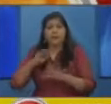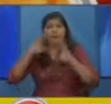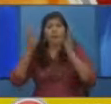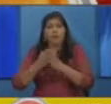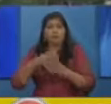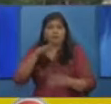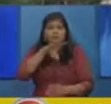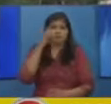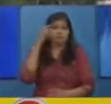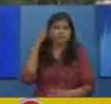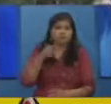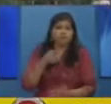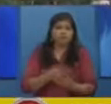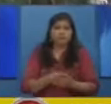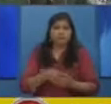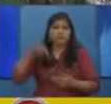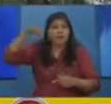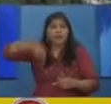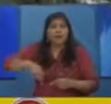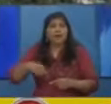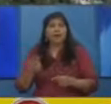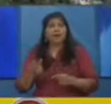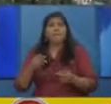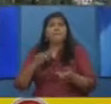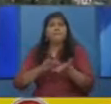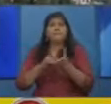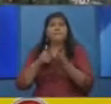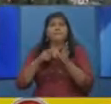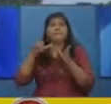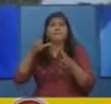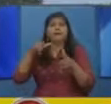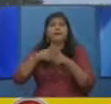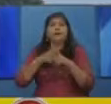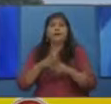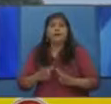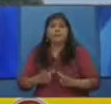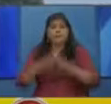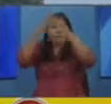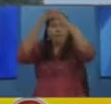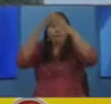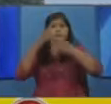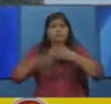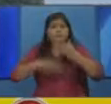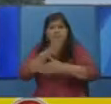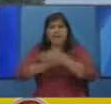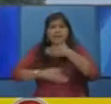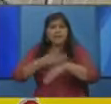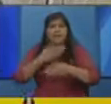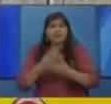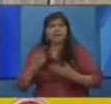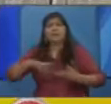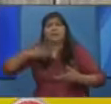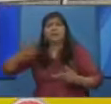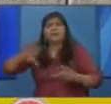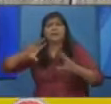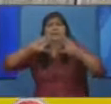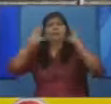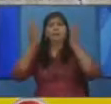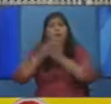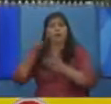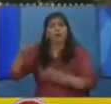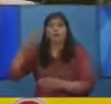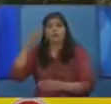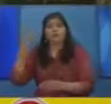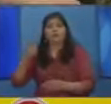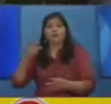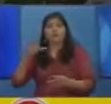रहे हैं। आजकल हमारा मलखम्ब भी अनेकों देशों में प्रचलित हो रहा है। अमेरिका में